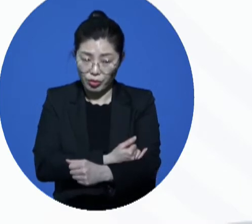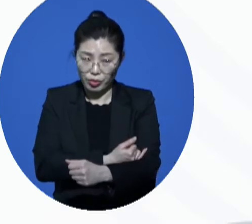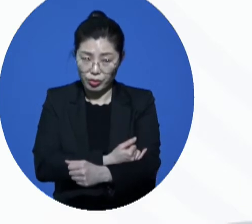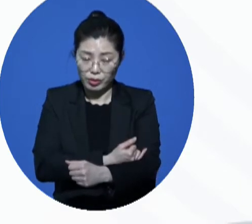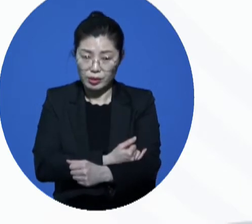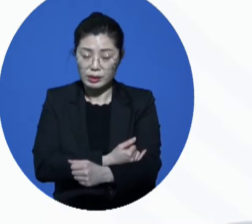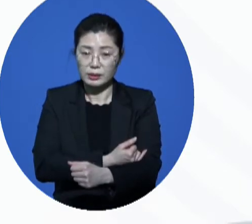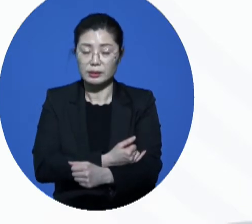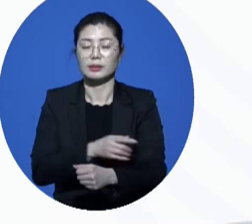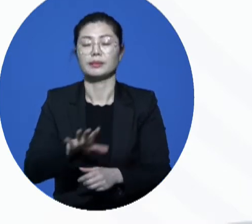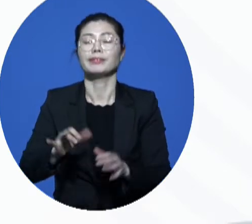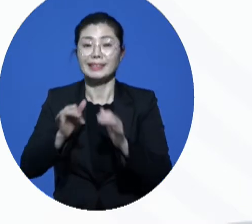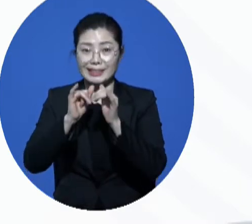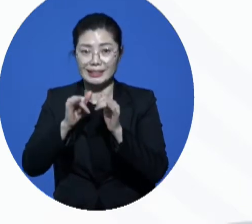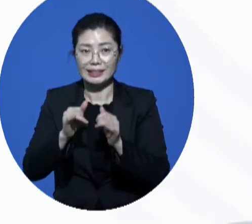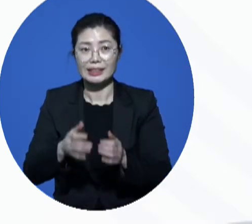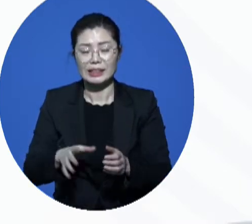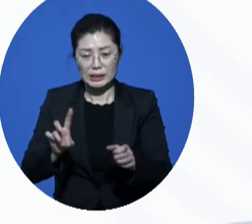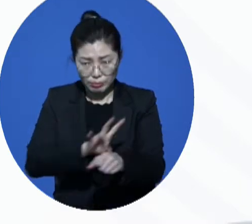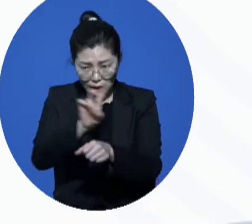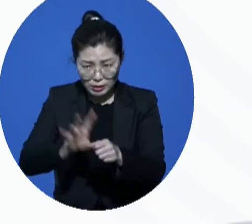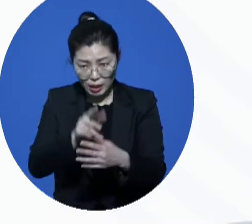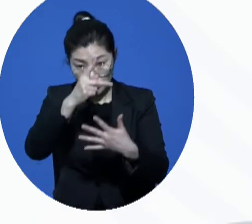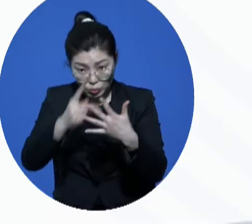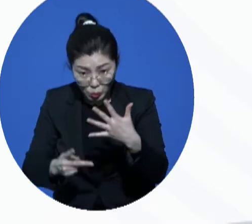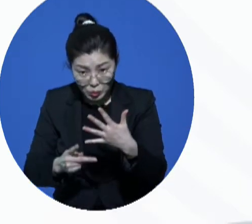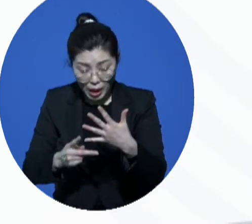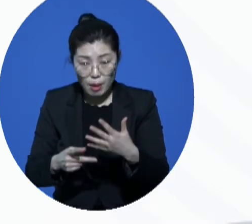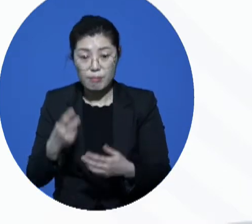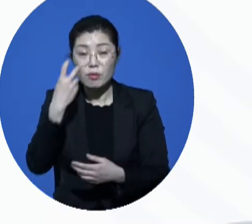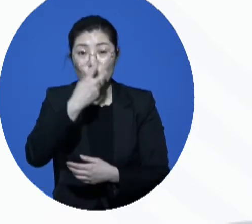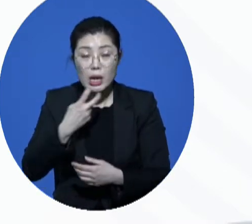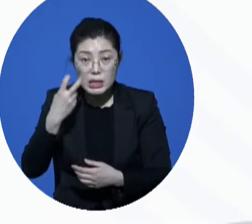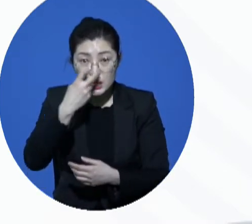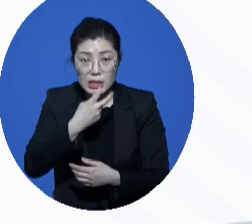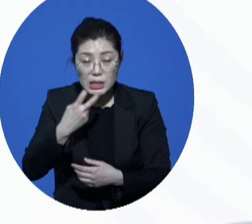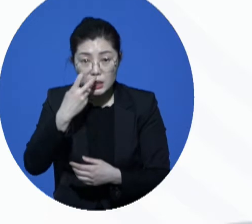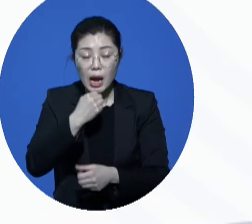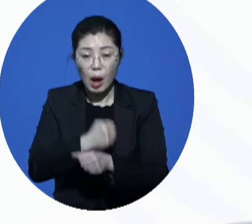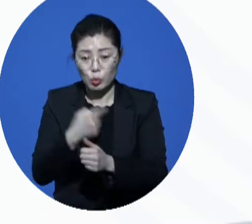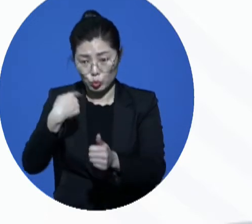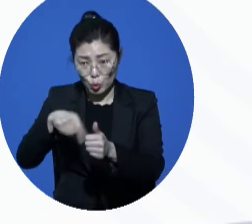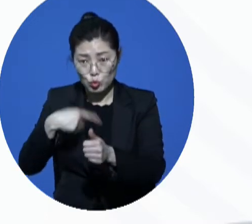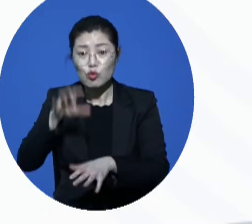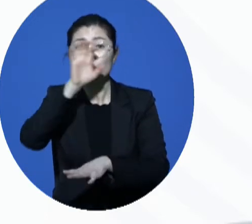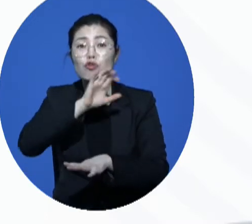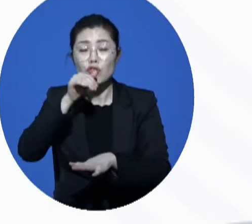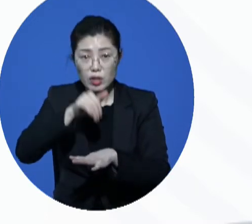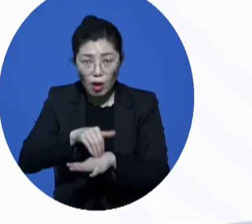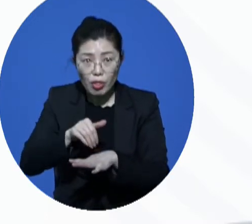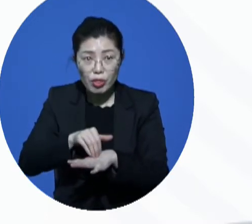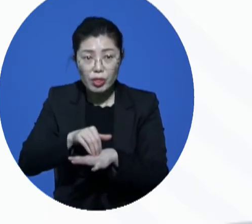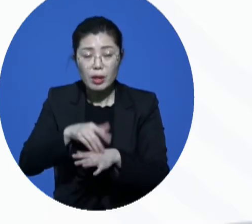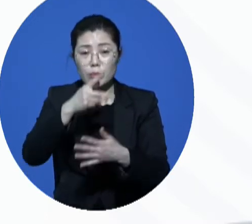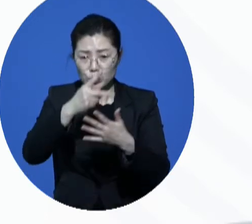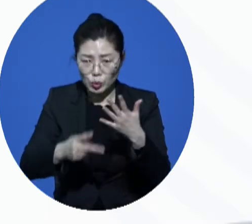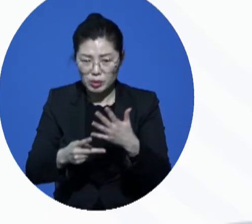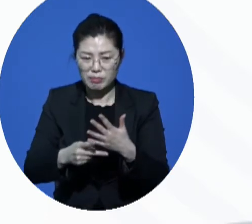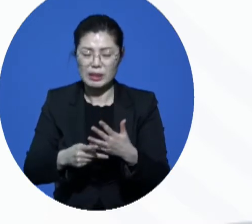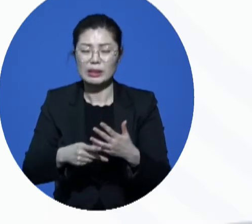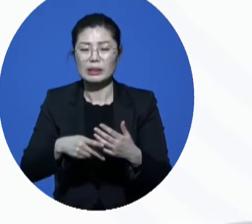관리하는 권력이라는 부분입니다. 24시간 프로그램이라는 것, 이들을 교육하고 훈련한다라는 프로그램은 실은